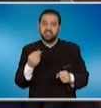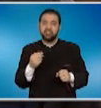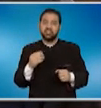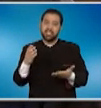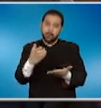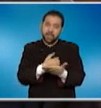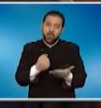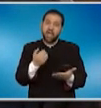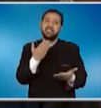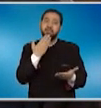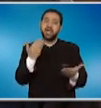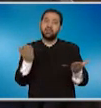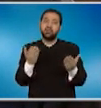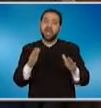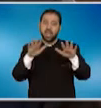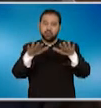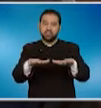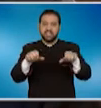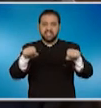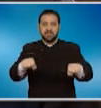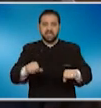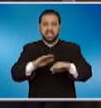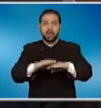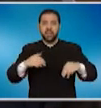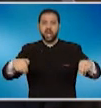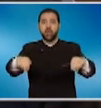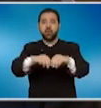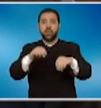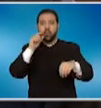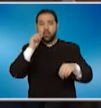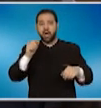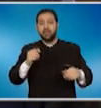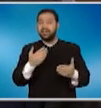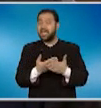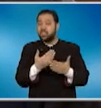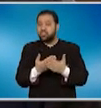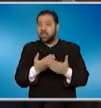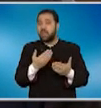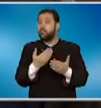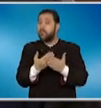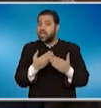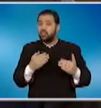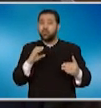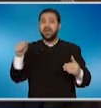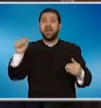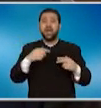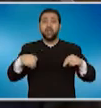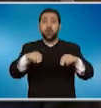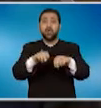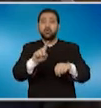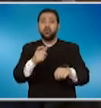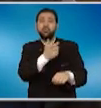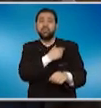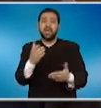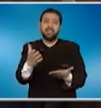care pusese stăpânire pe noi oamenii și care încă mai pune stăpânire în continuare. De ce? Pentru că noi nu putem să biruim sau să